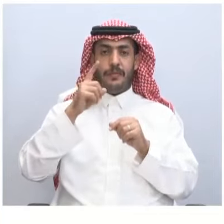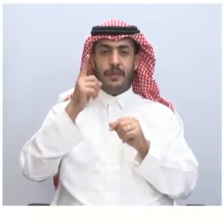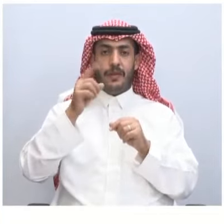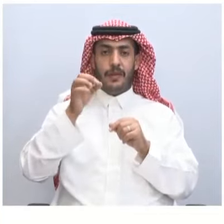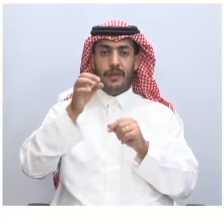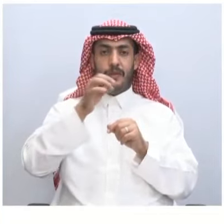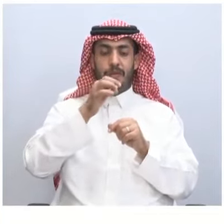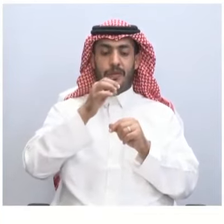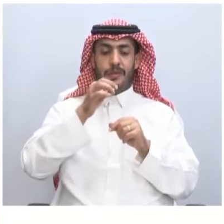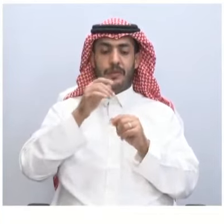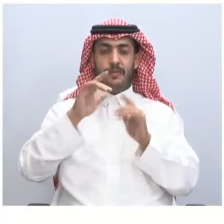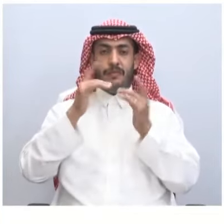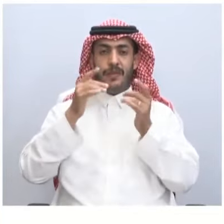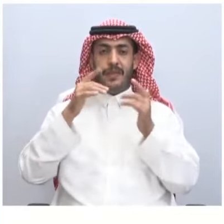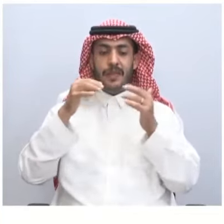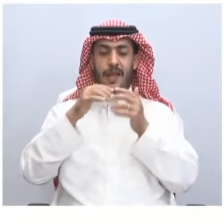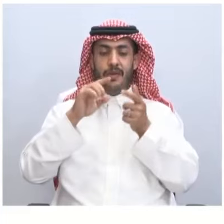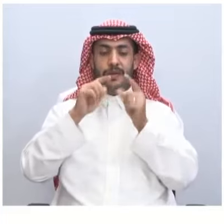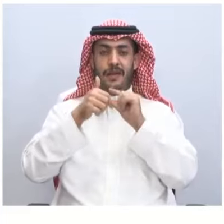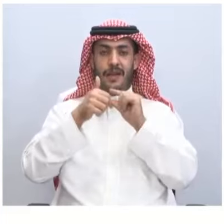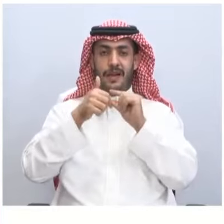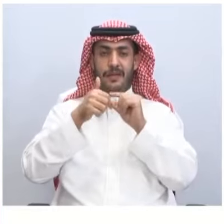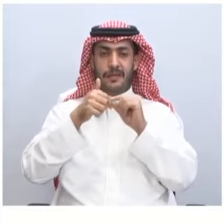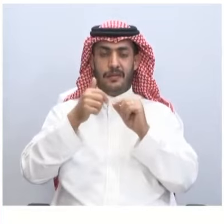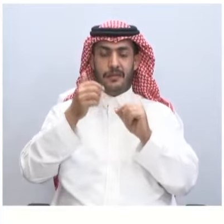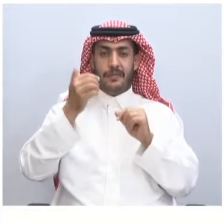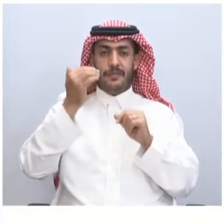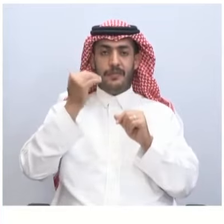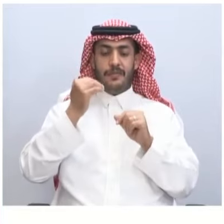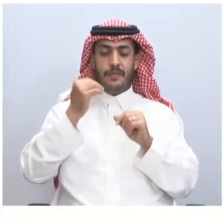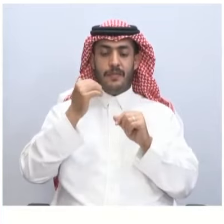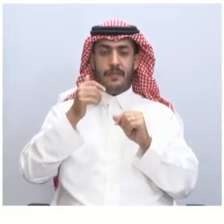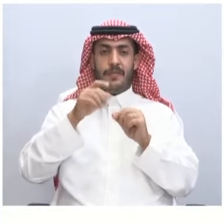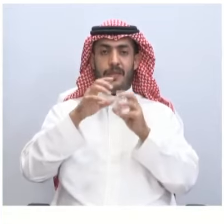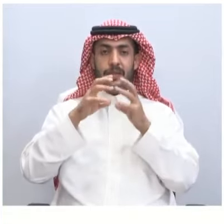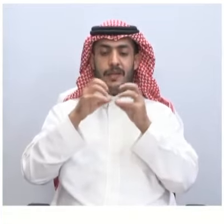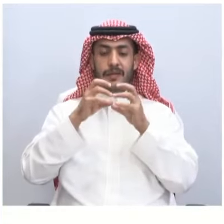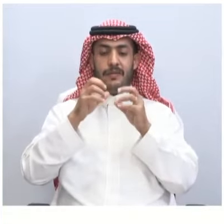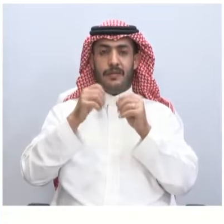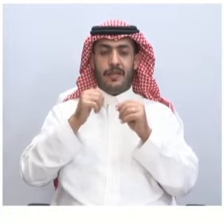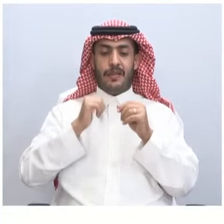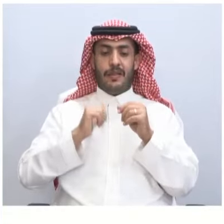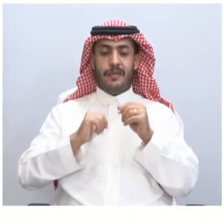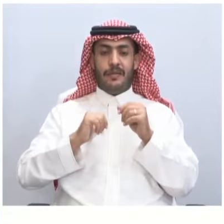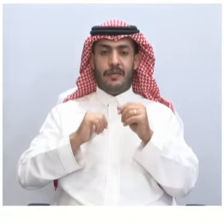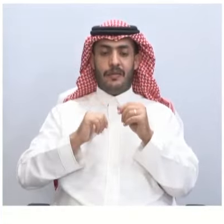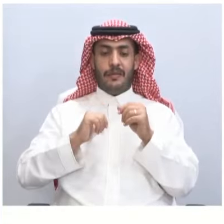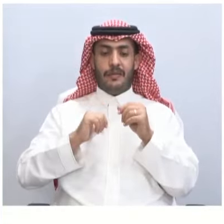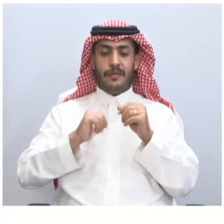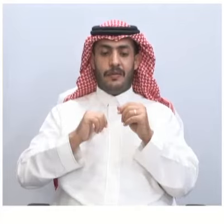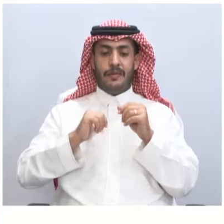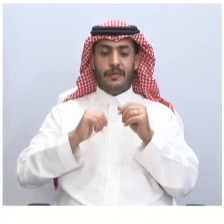دول مجلس التعاون لدول الخليج العربيه كذلك ان يشرح الطالب